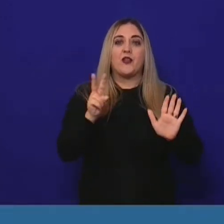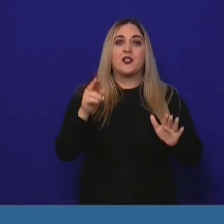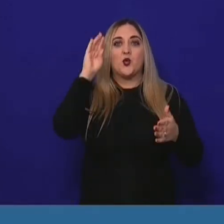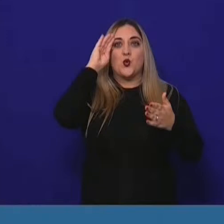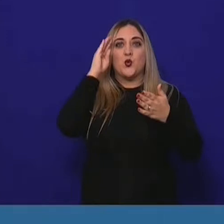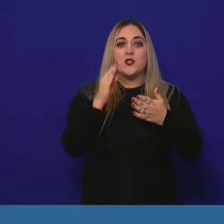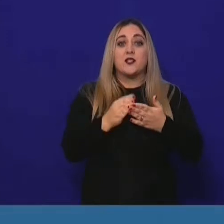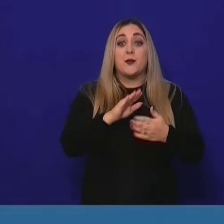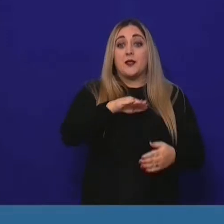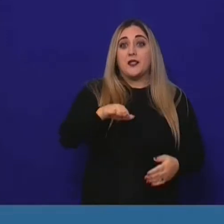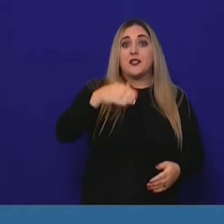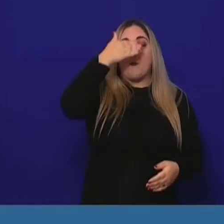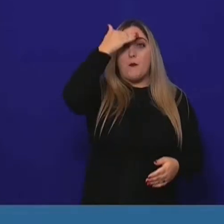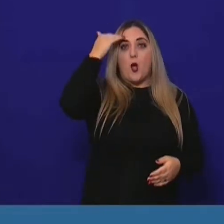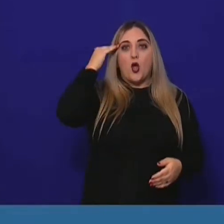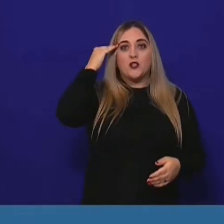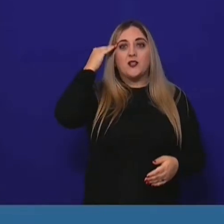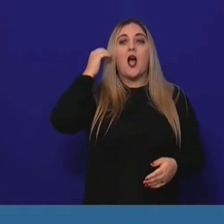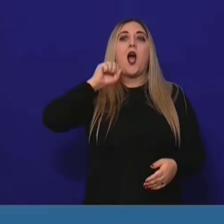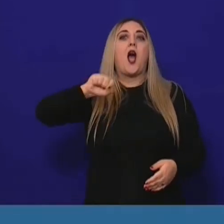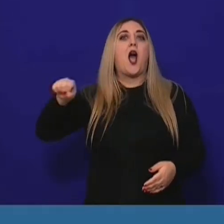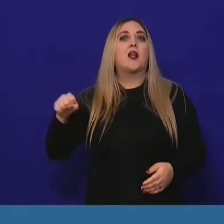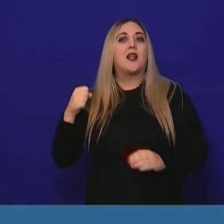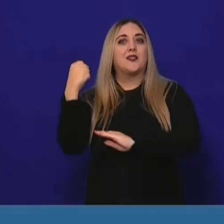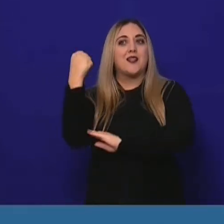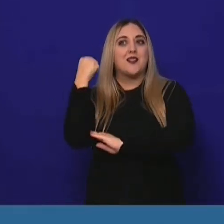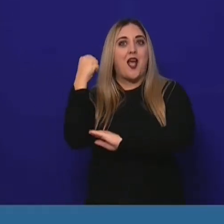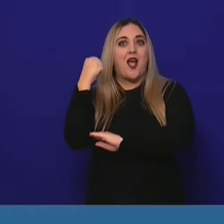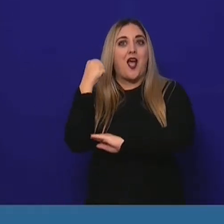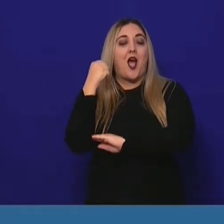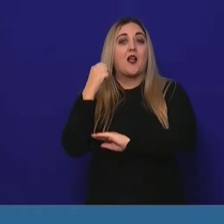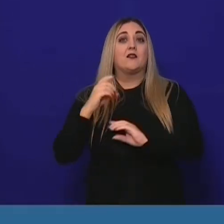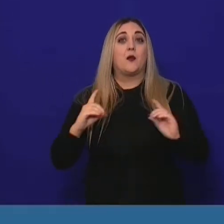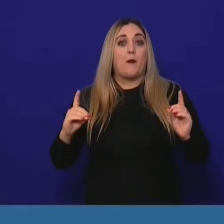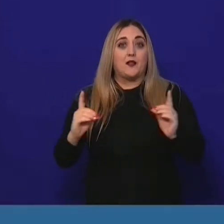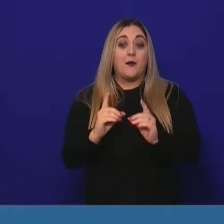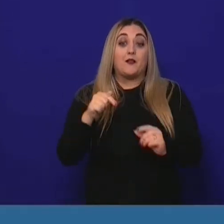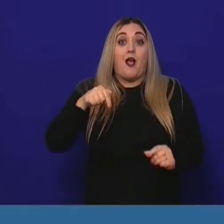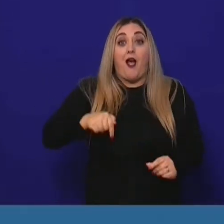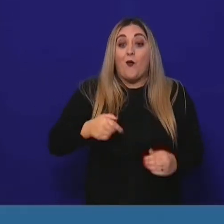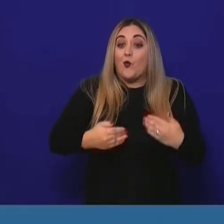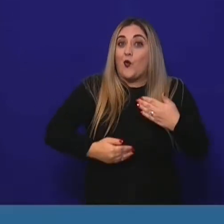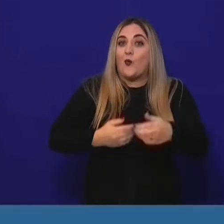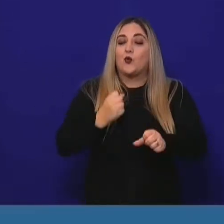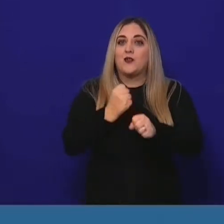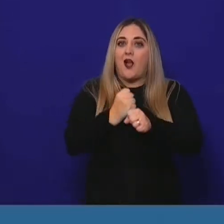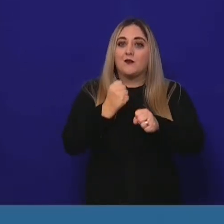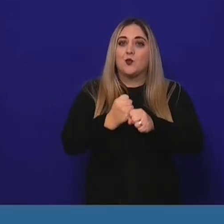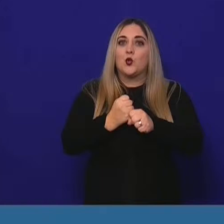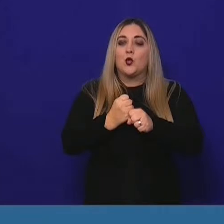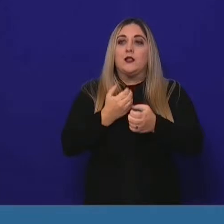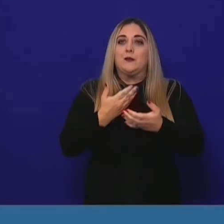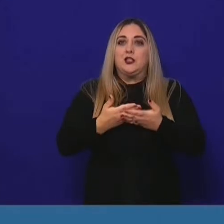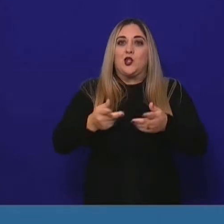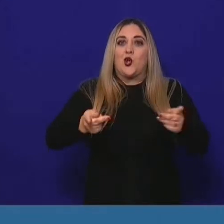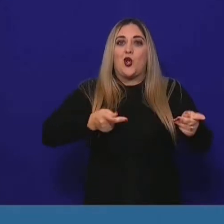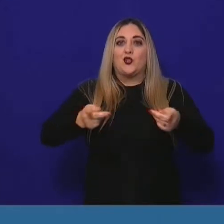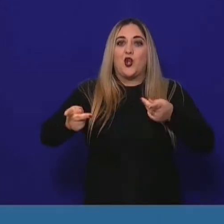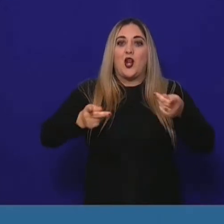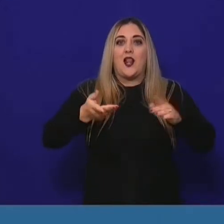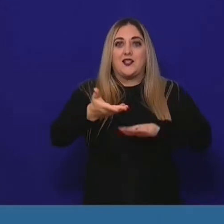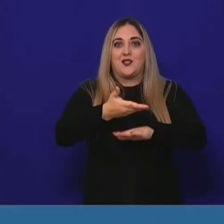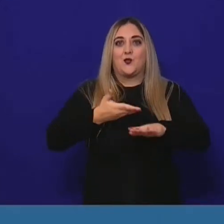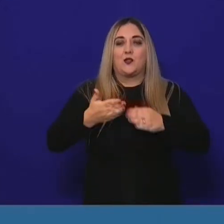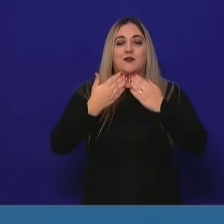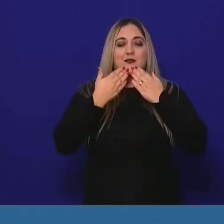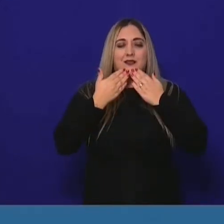ħsieb il-pazjenti min-naħa tagħna tal-Public Health li aħna qegħdin hawnhekk biex nikkontrollaw din is-sitwazzjoni, ħidma minn